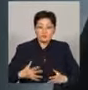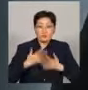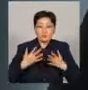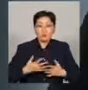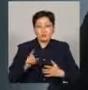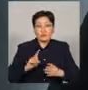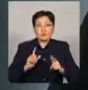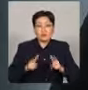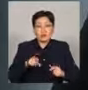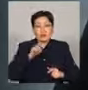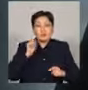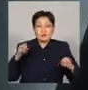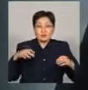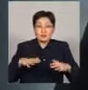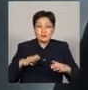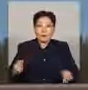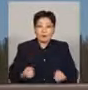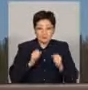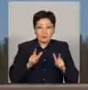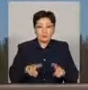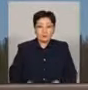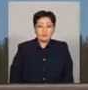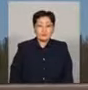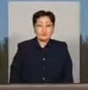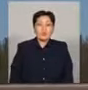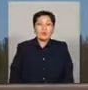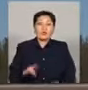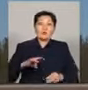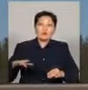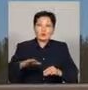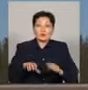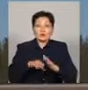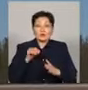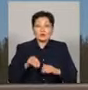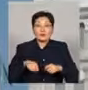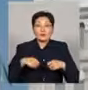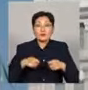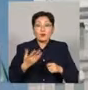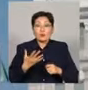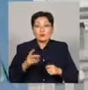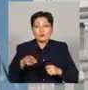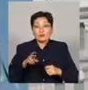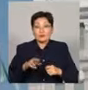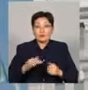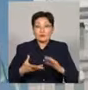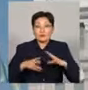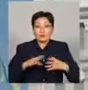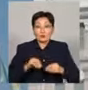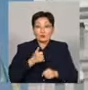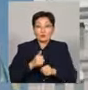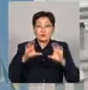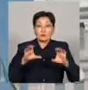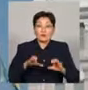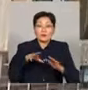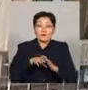то, чтобы действительно сегодня молодежь собрала и поддержала. Республиканский референдум пройдет 5 июня. Всего в Конституцию